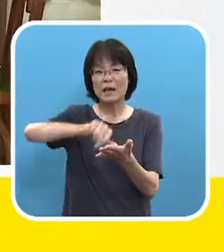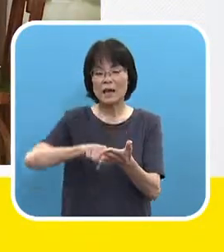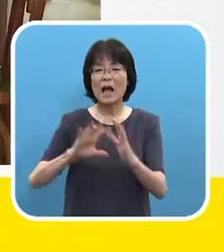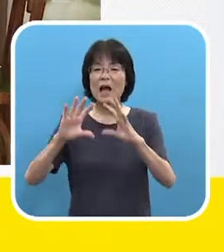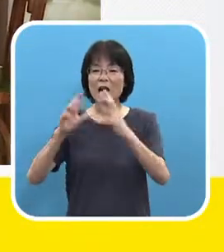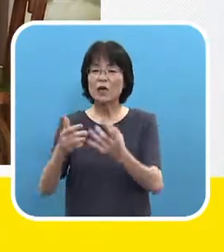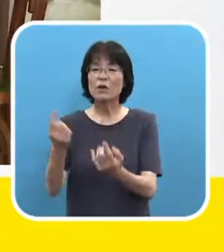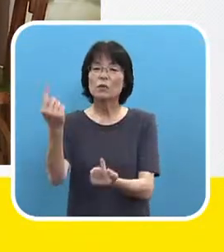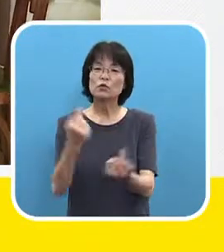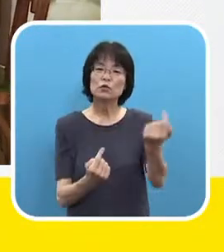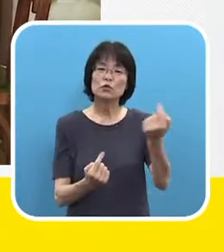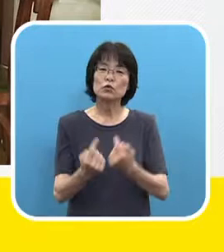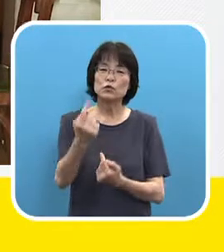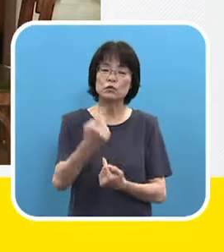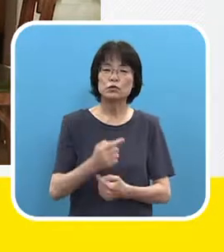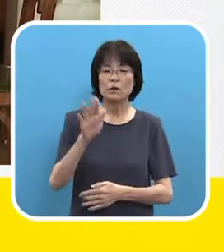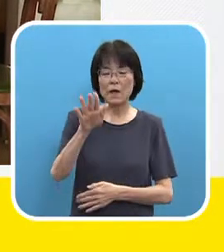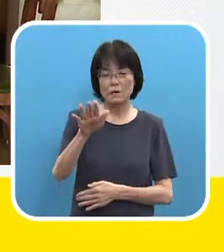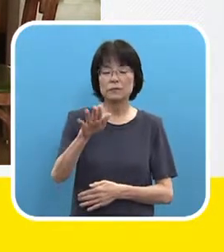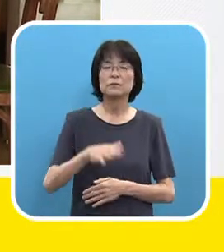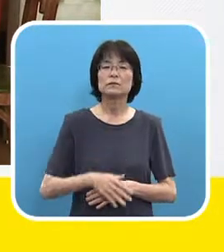るんだぞ。